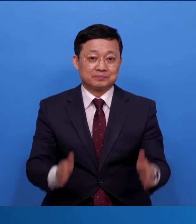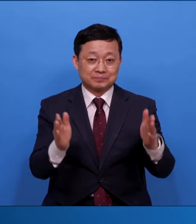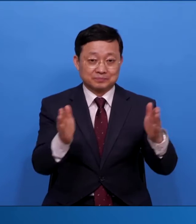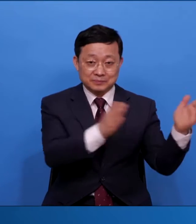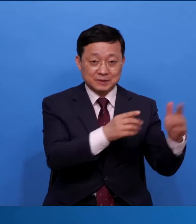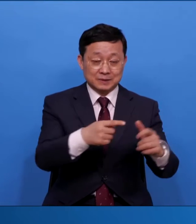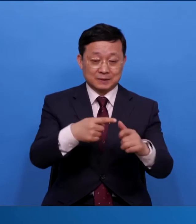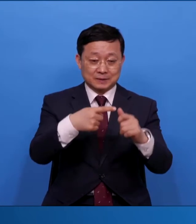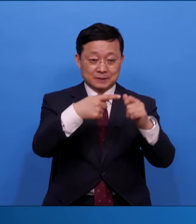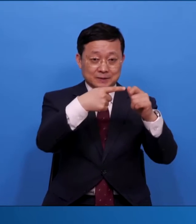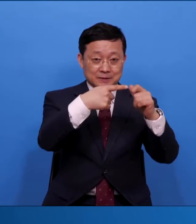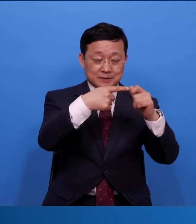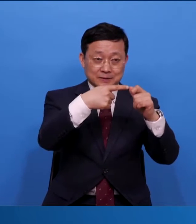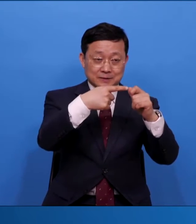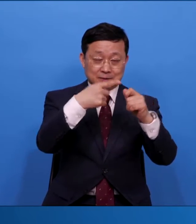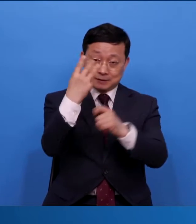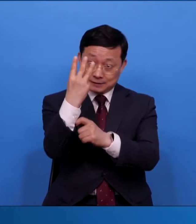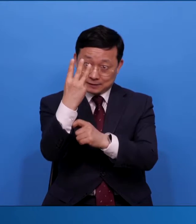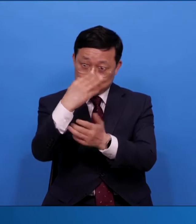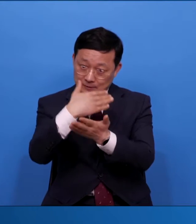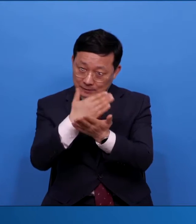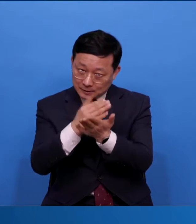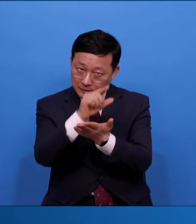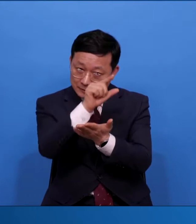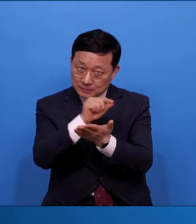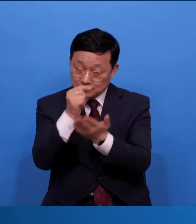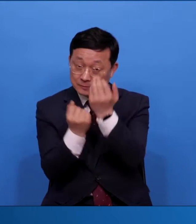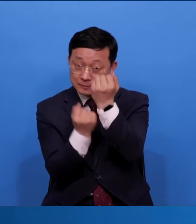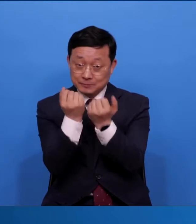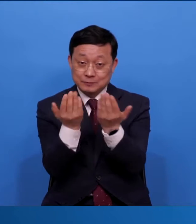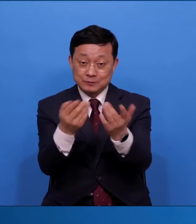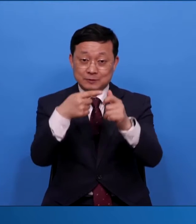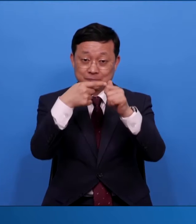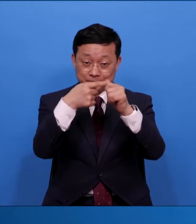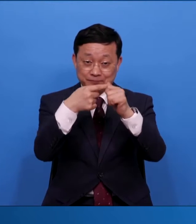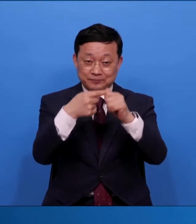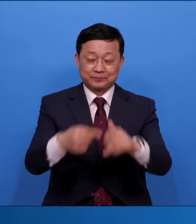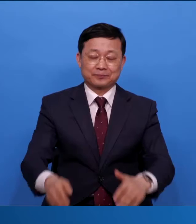한 세 가지로 마음에 두면 됩니다. 应该把三个放在心里.